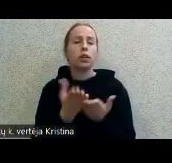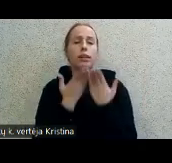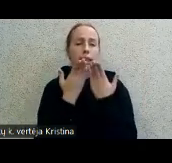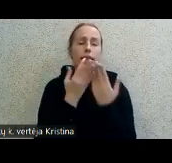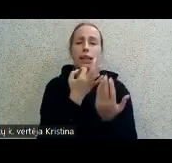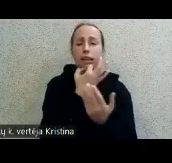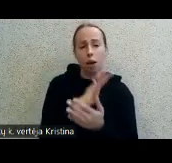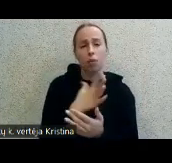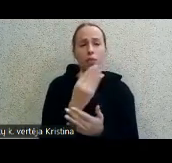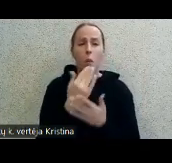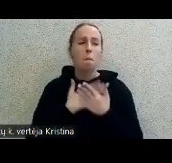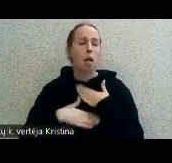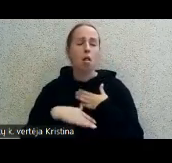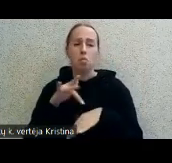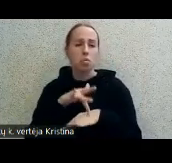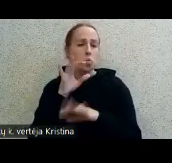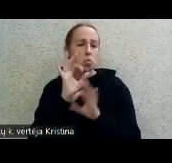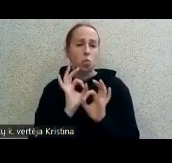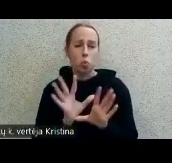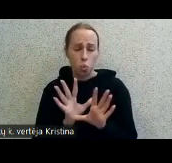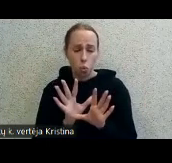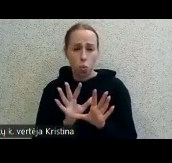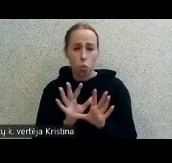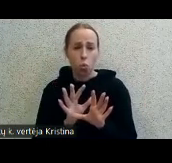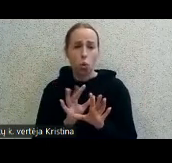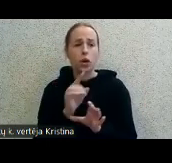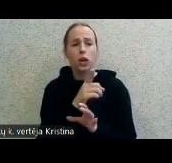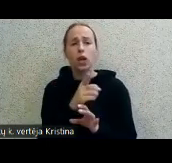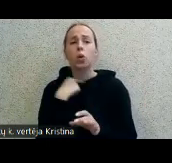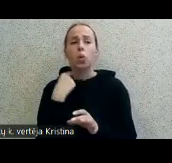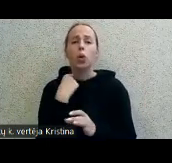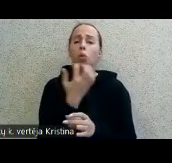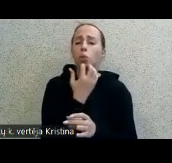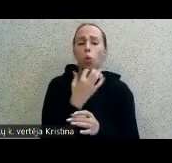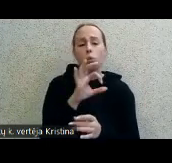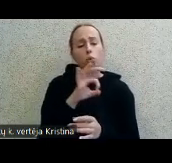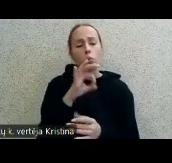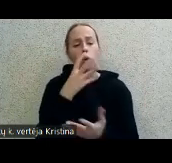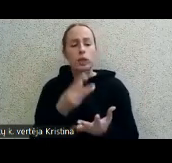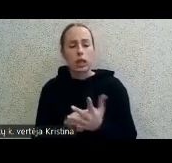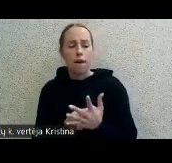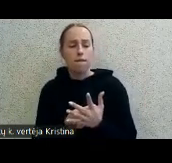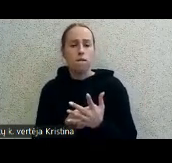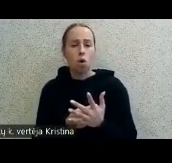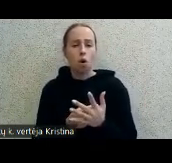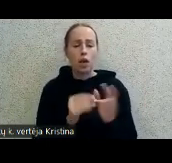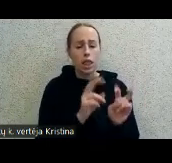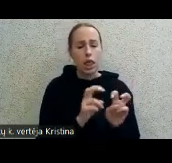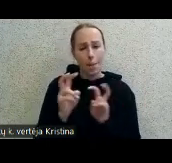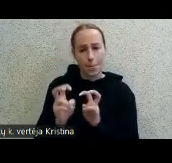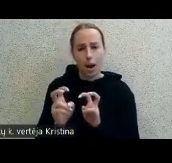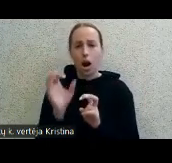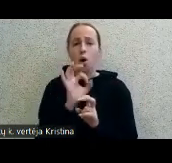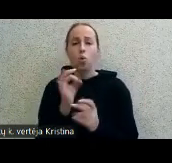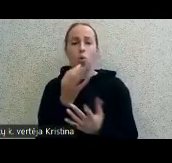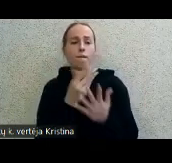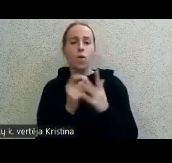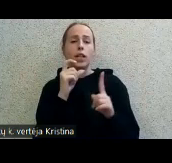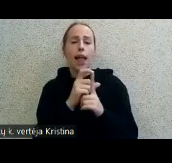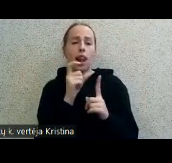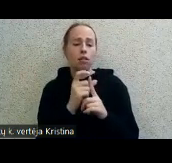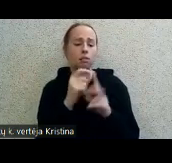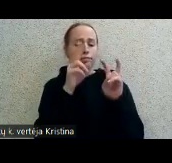nejaučia skaitimo malonumą. Ir jie labiau domisi savo dalykais, skaito literatūrą susijusią su jų